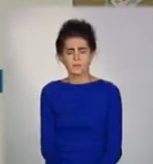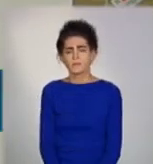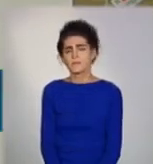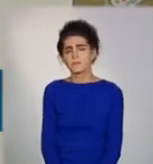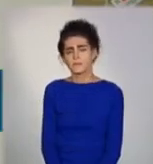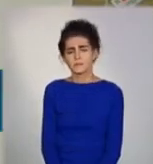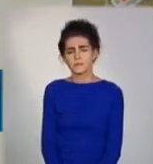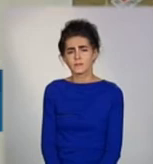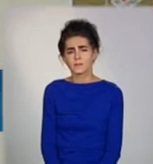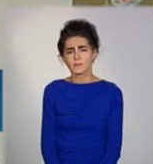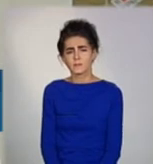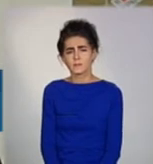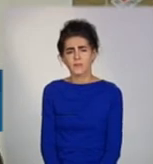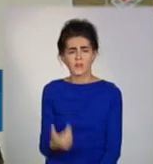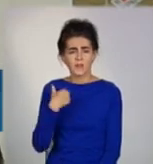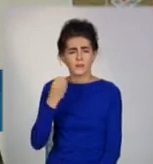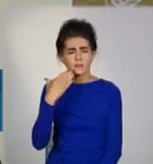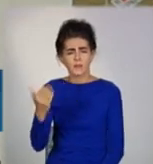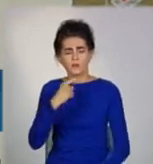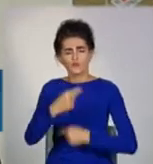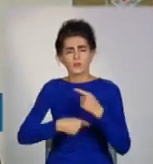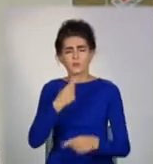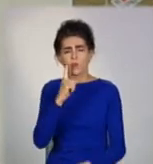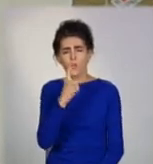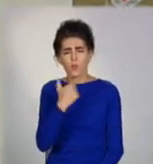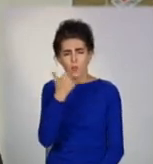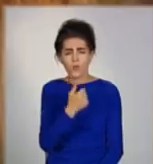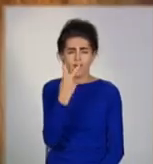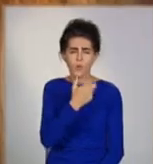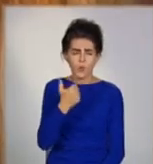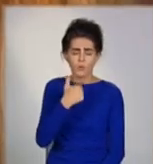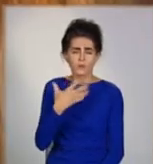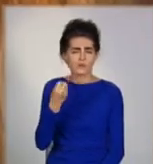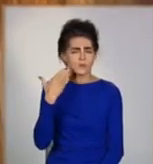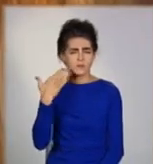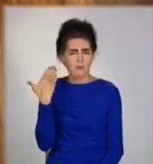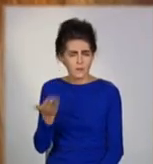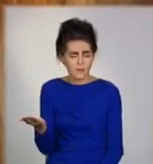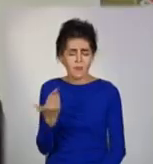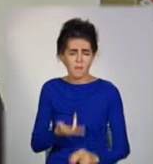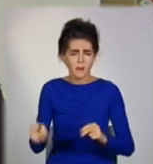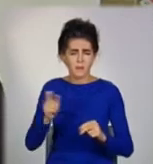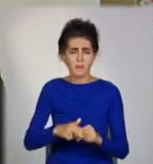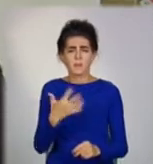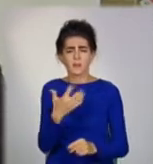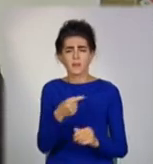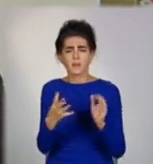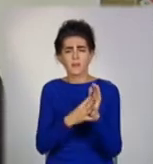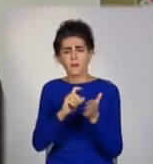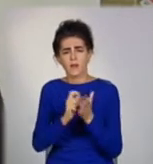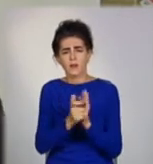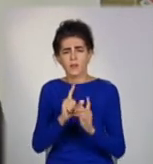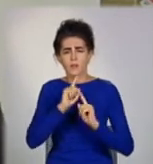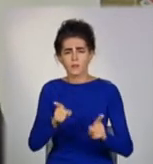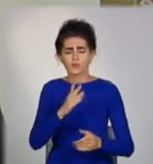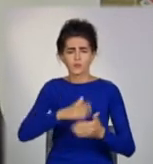бути через рік. Через 2 роки, ким ми будемо, або 5 і 9 класи не буде